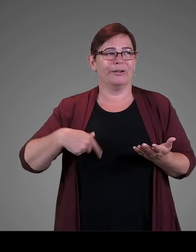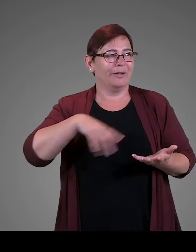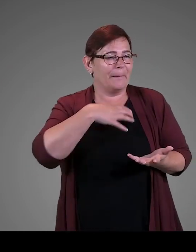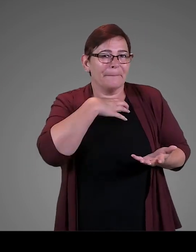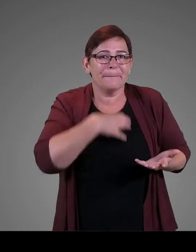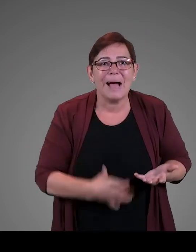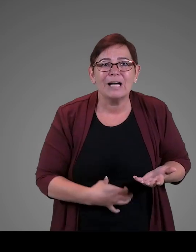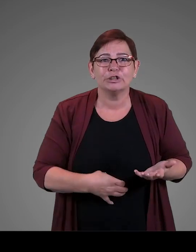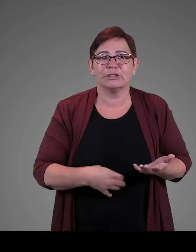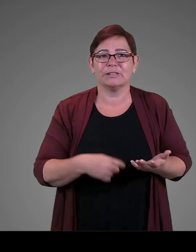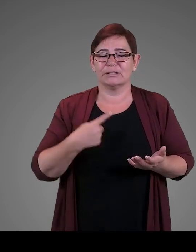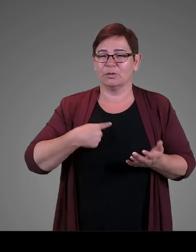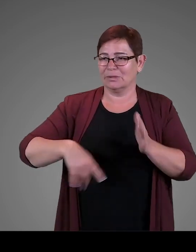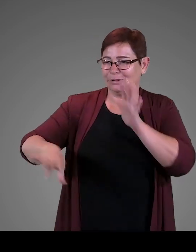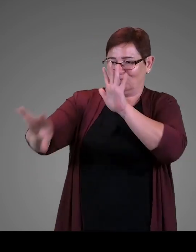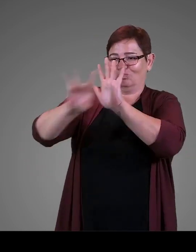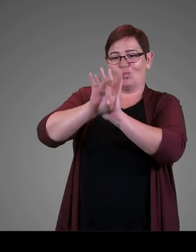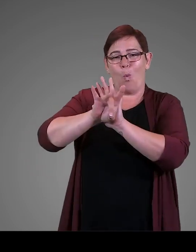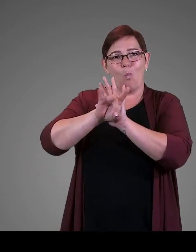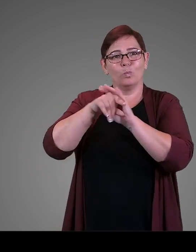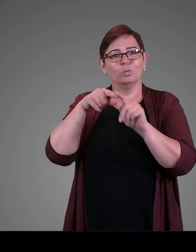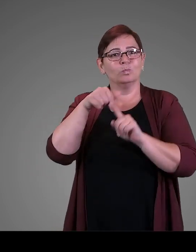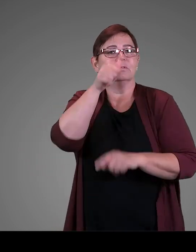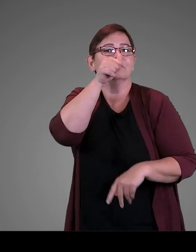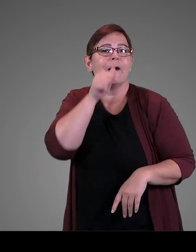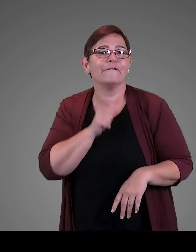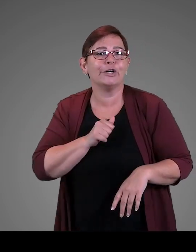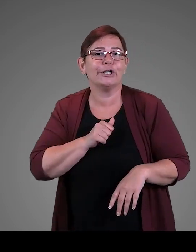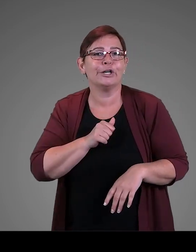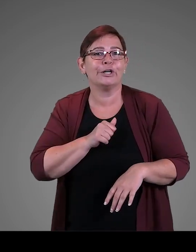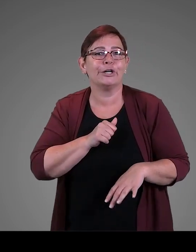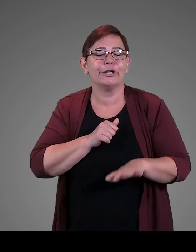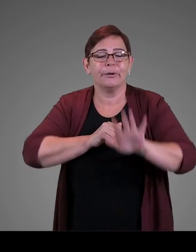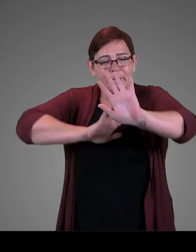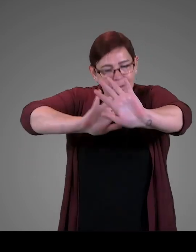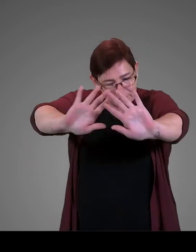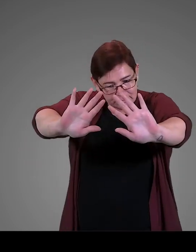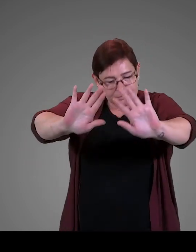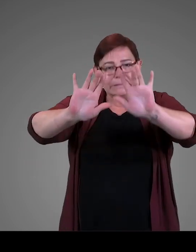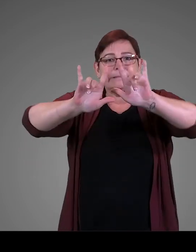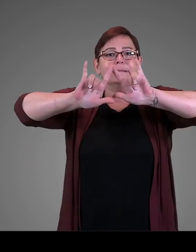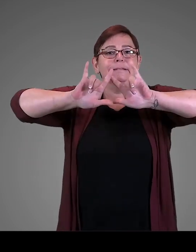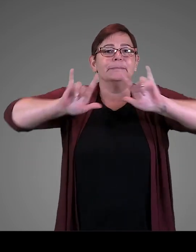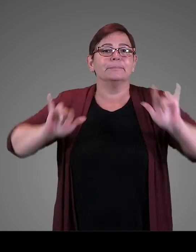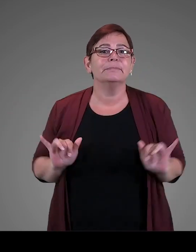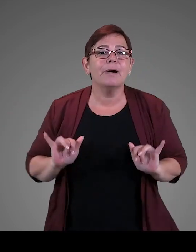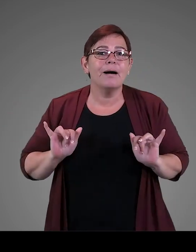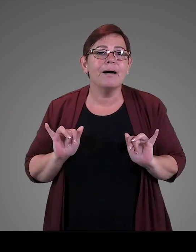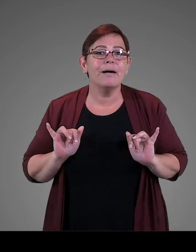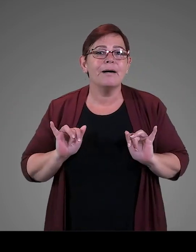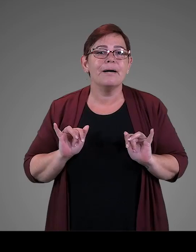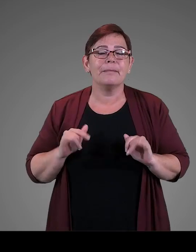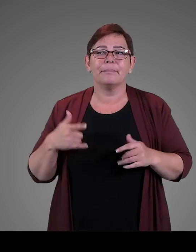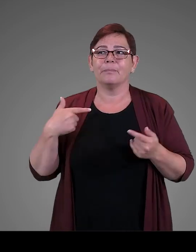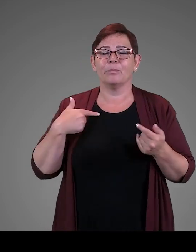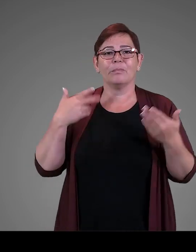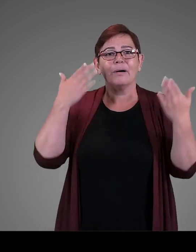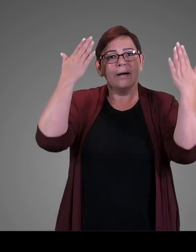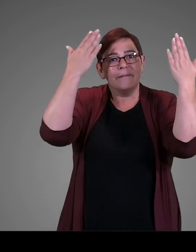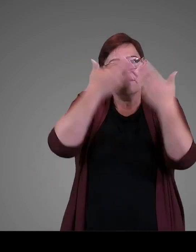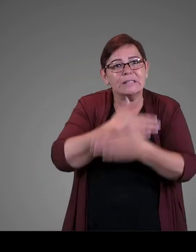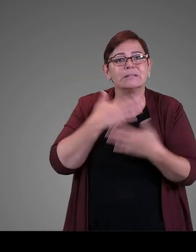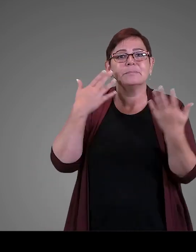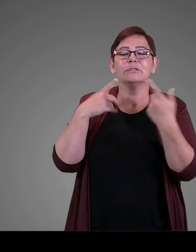passion, on a choisi de faire ça, puis on a choisi de souffrir. Puis, mais en même temps, on est...